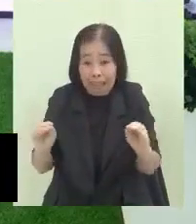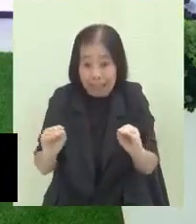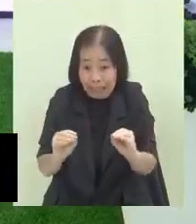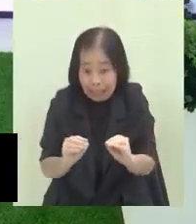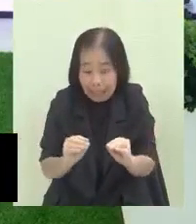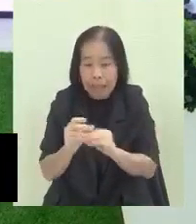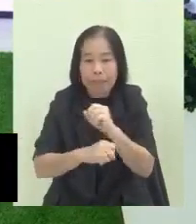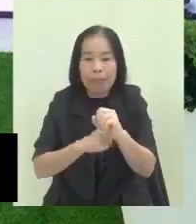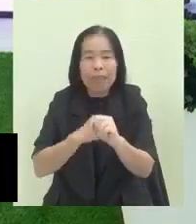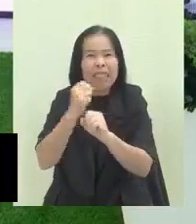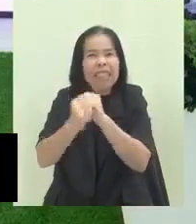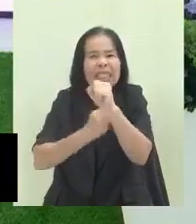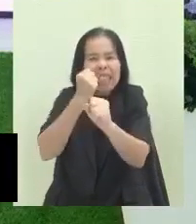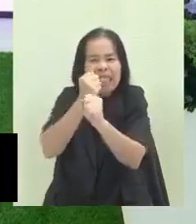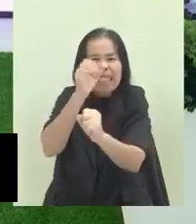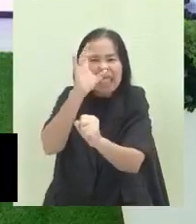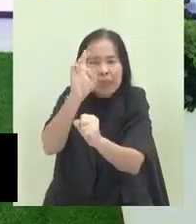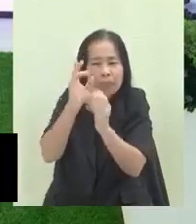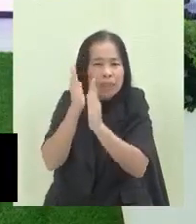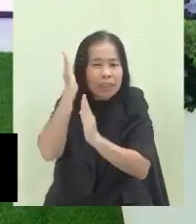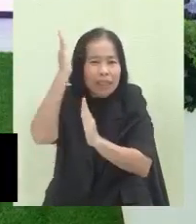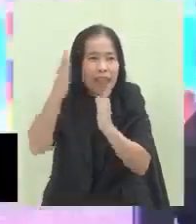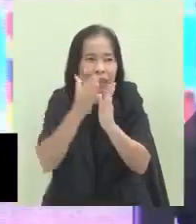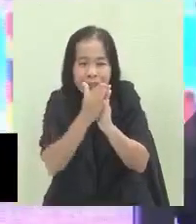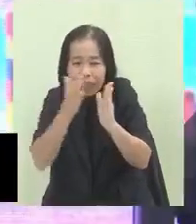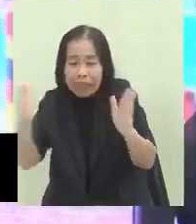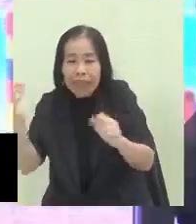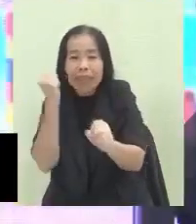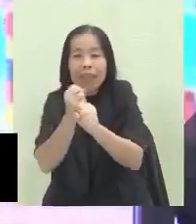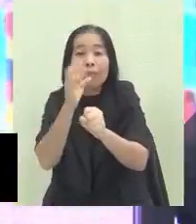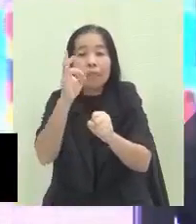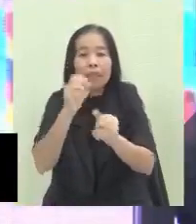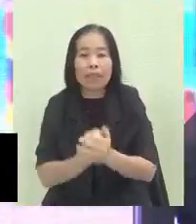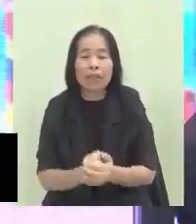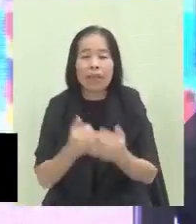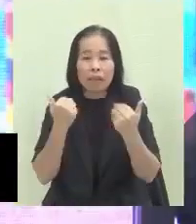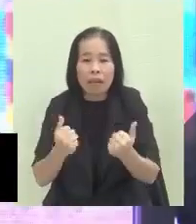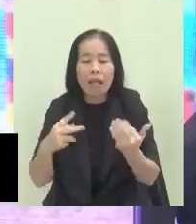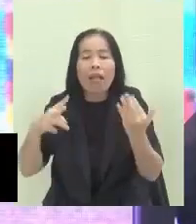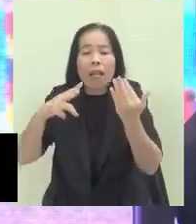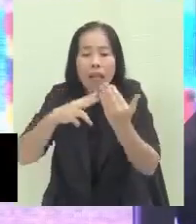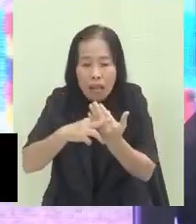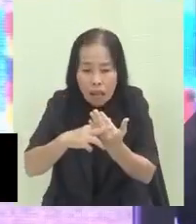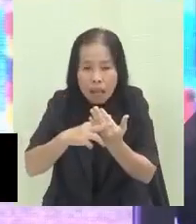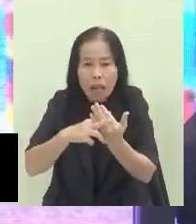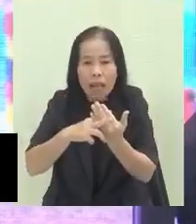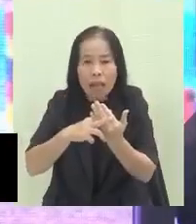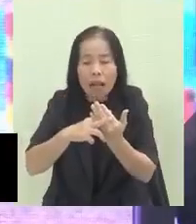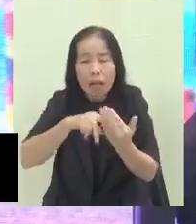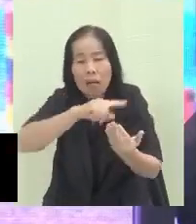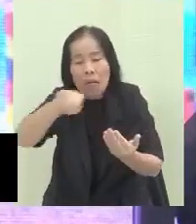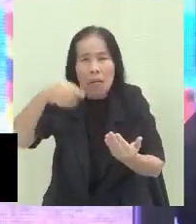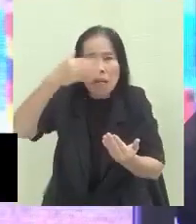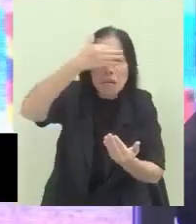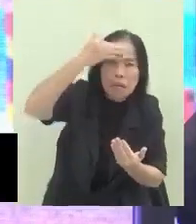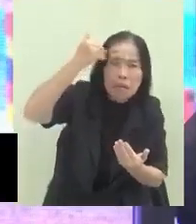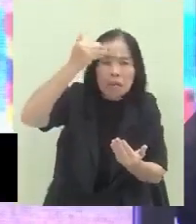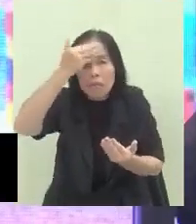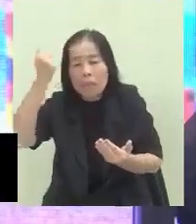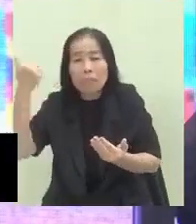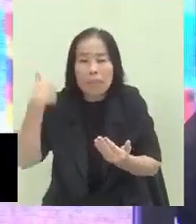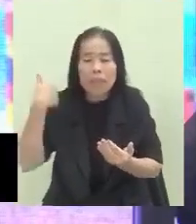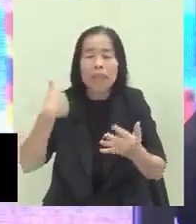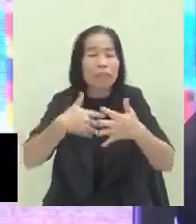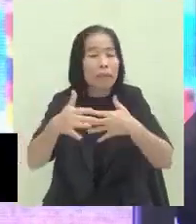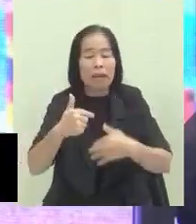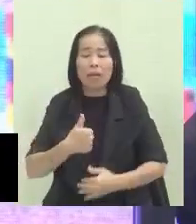ก7ปีข้างหน้าถูกทำให้ถูกชะงักหรือหลงลืมกันไปบ้างก็ผมขอย้ำ